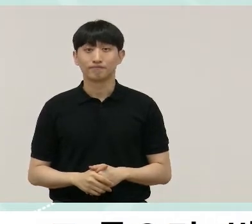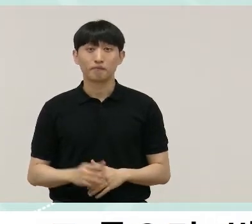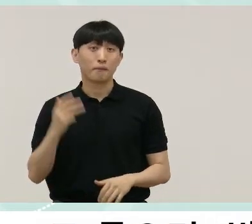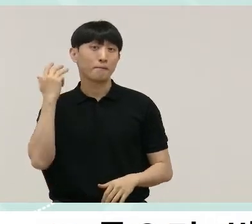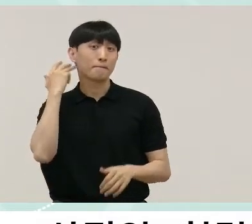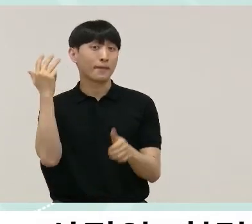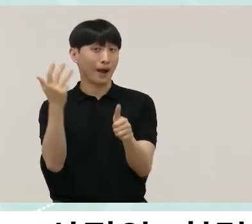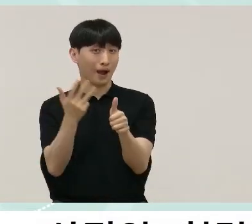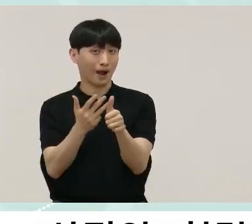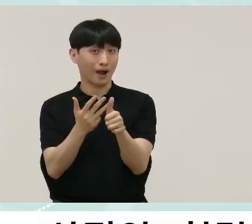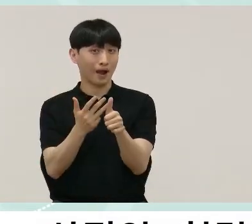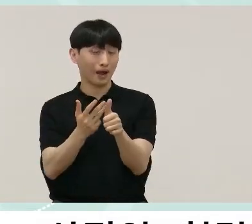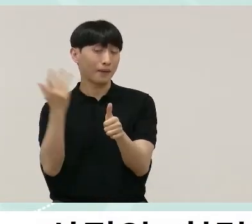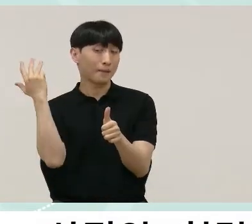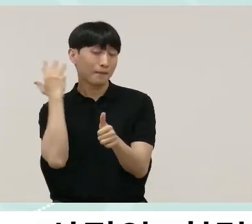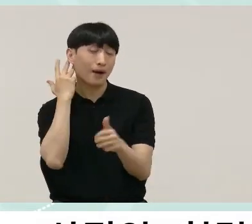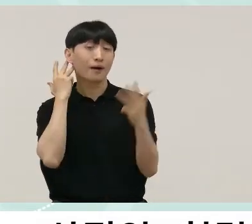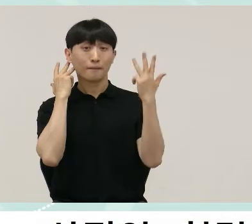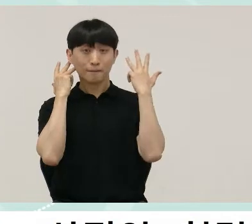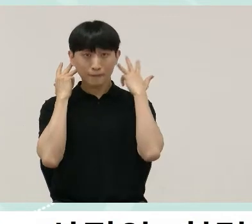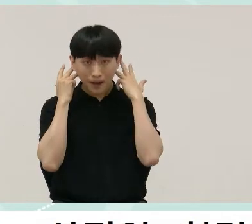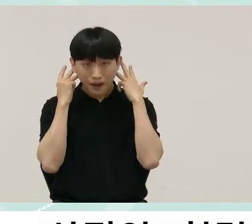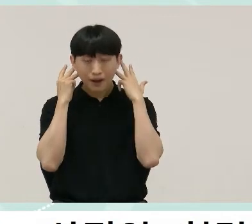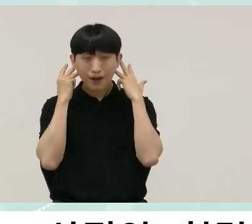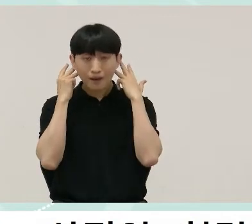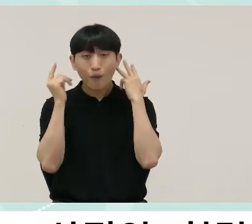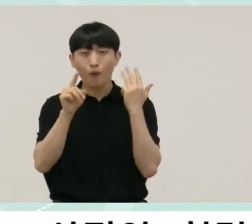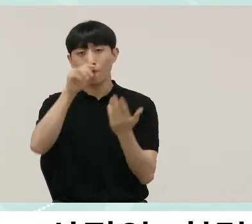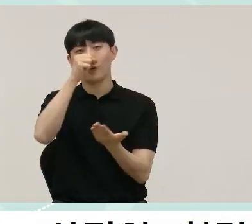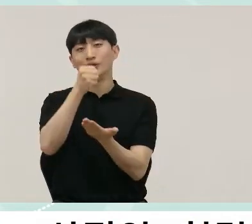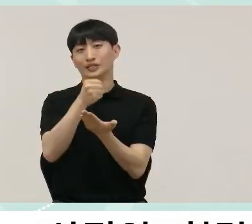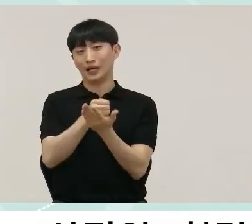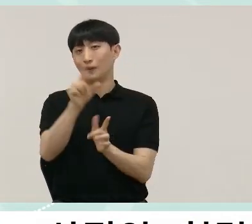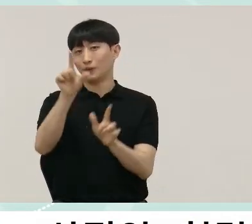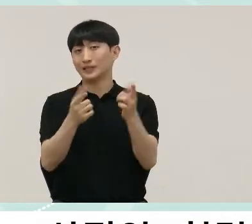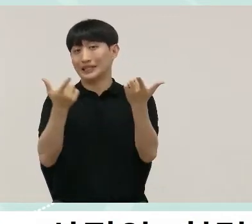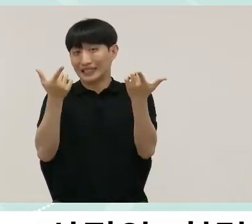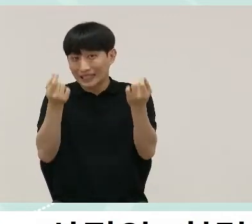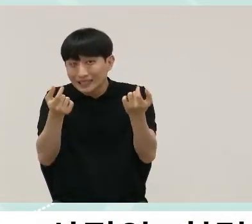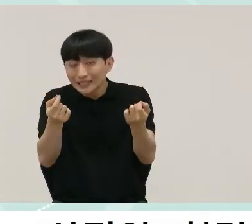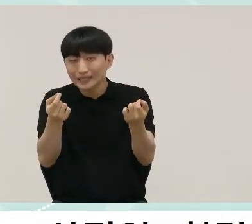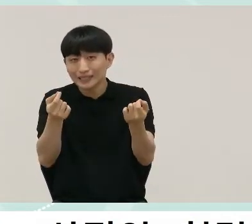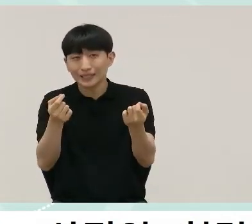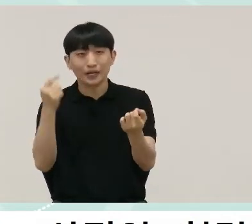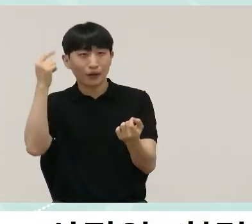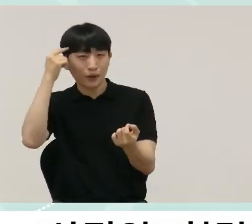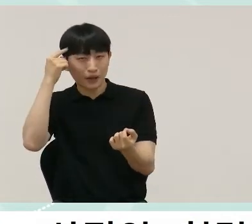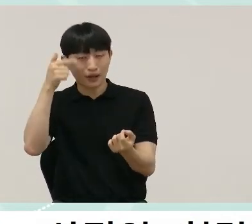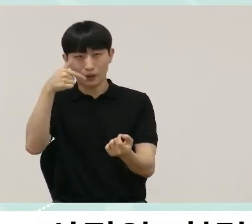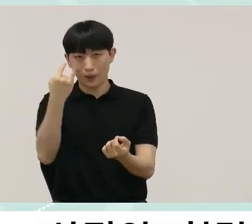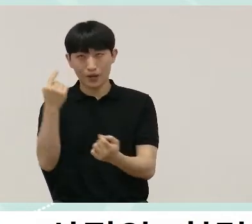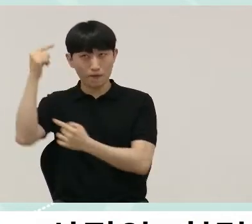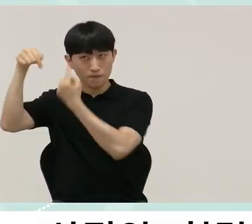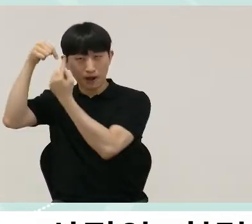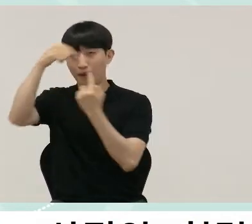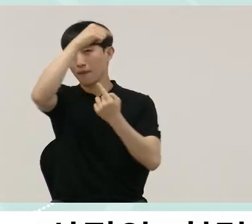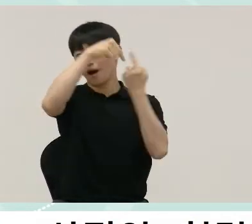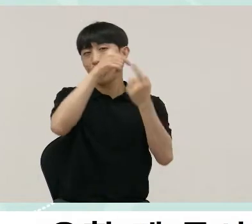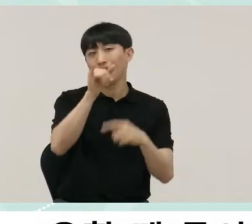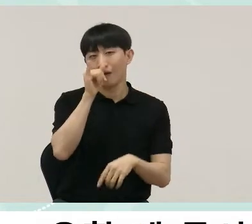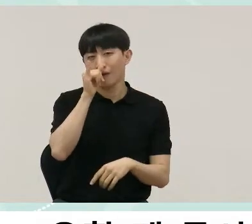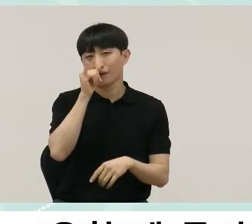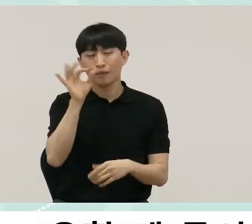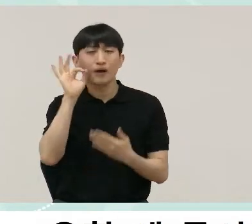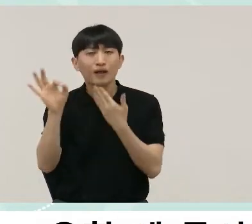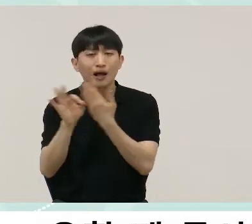인공호흡을 할 때 동시에 양측을 하게 되면 정상과 같이 똑같이 뇌가 활성화됩니다. 하지만 한쪽만 수술을 하게